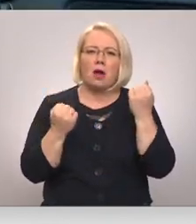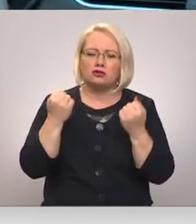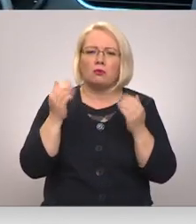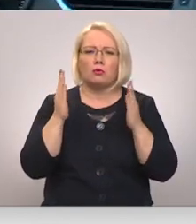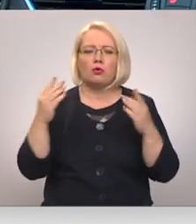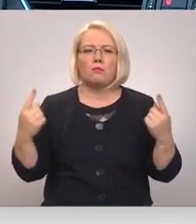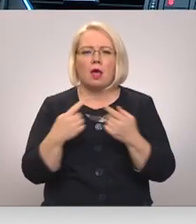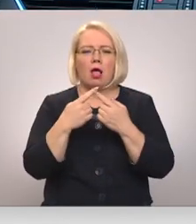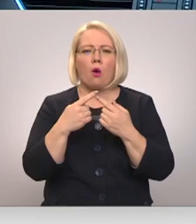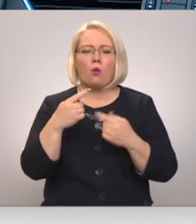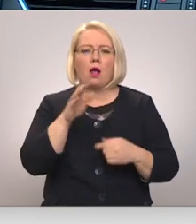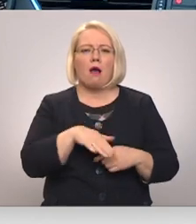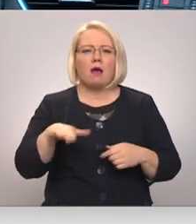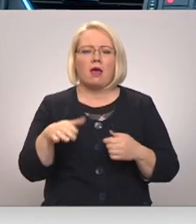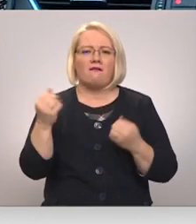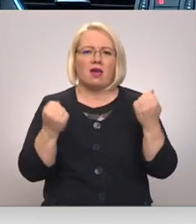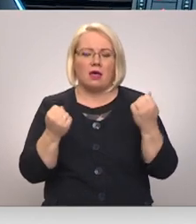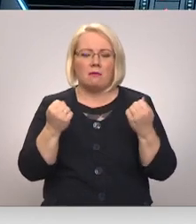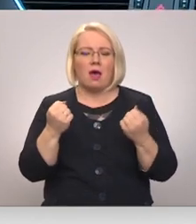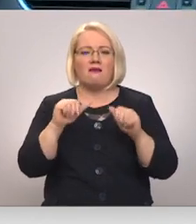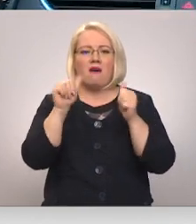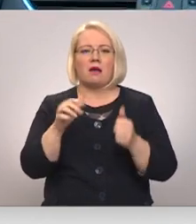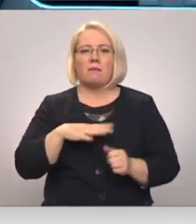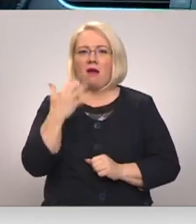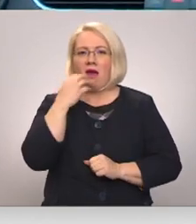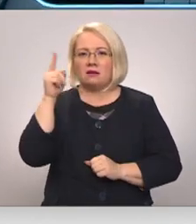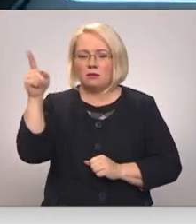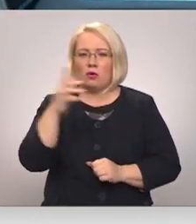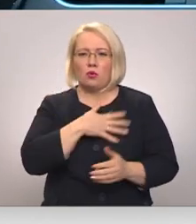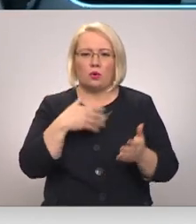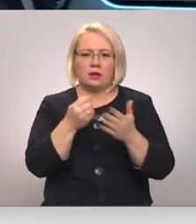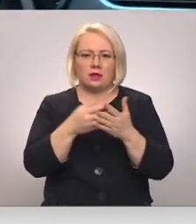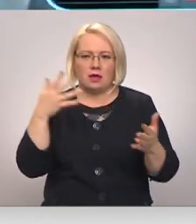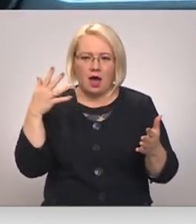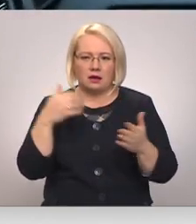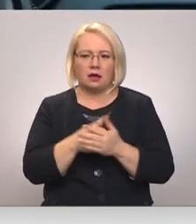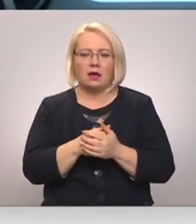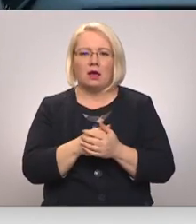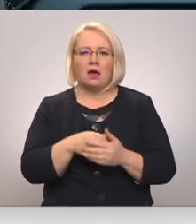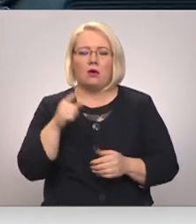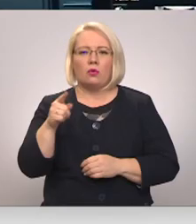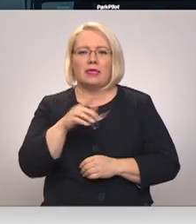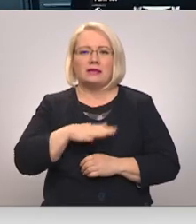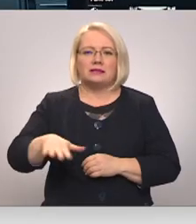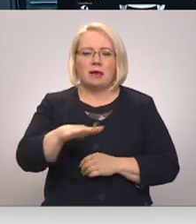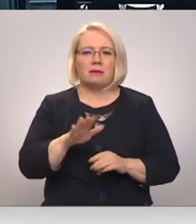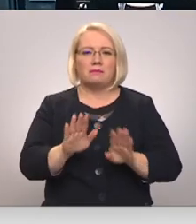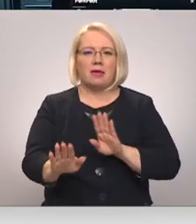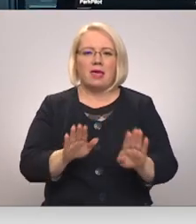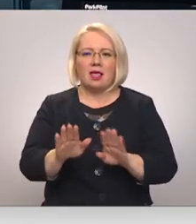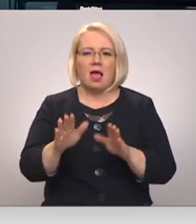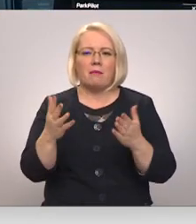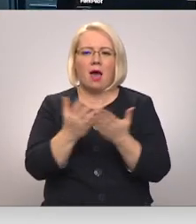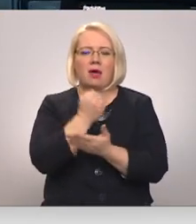pielāgota kājas vadībai. Varianti bija ārzemēs un ļoti dārgi. Uz zemes pie pedāļiem